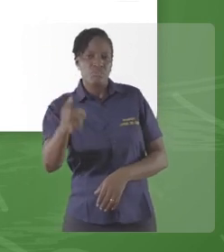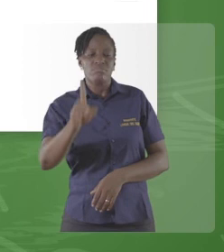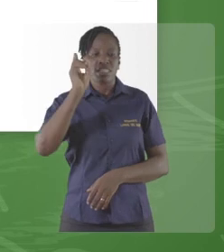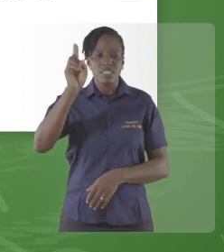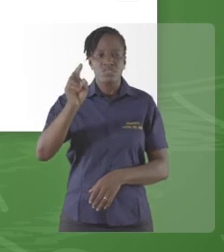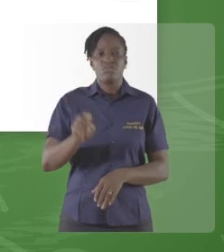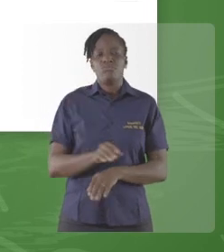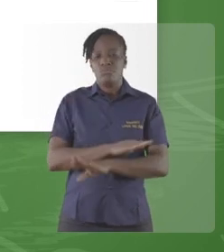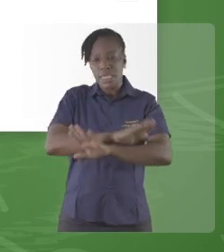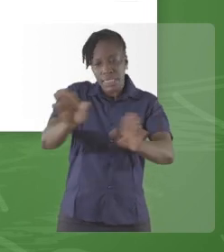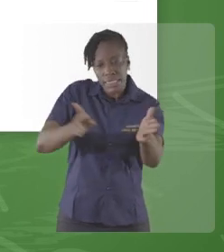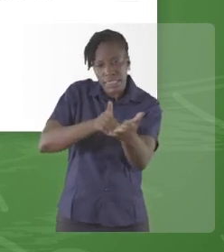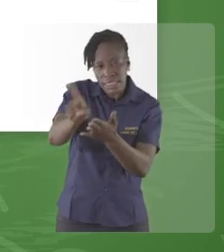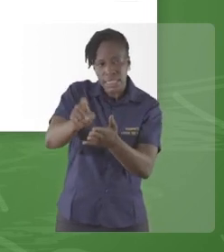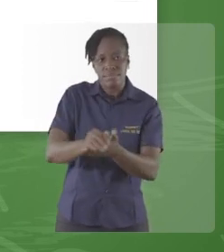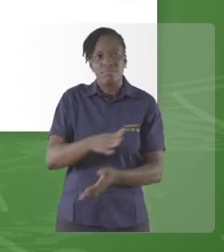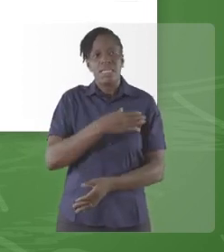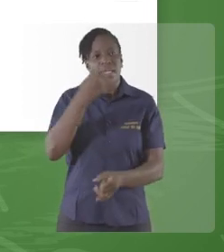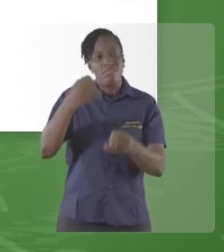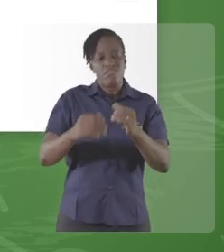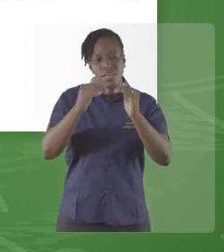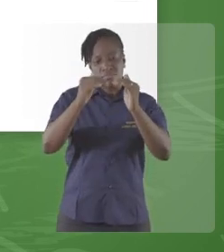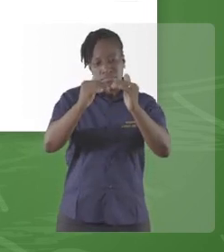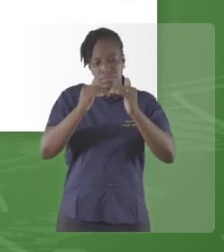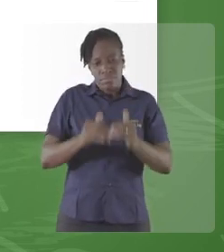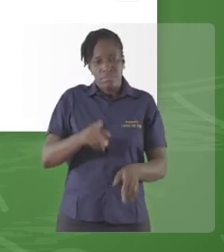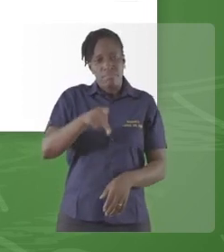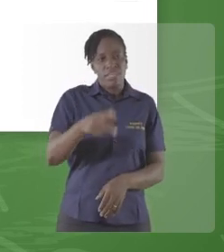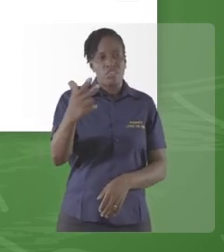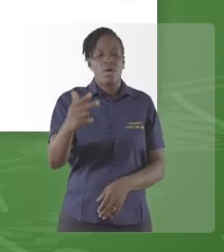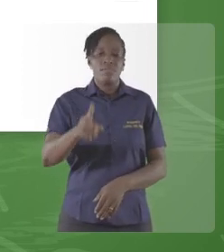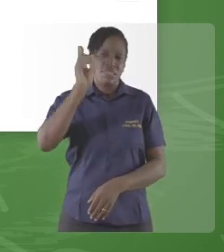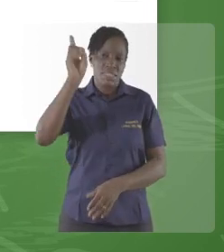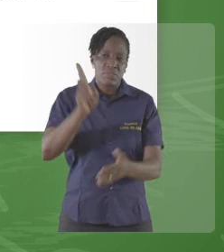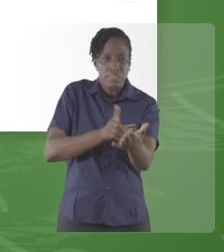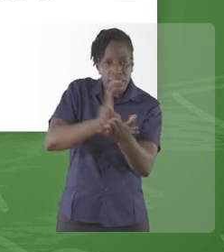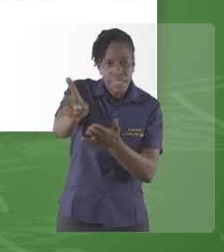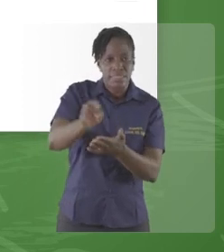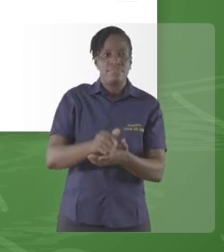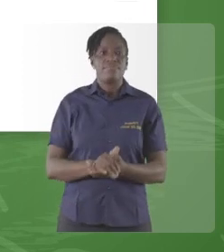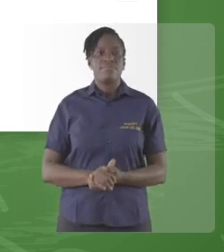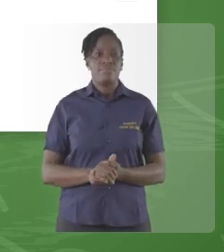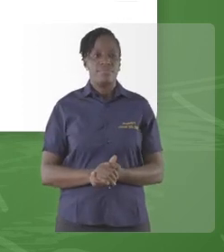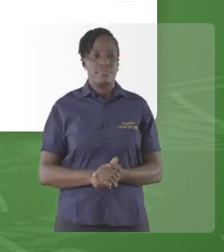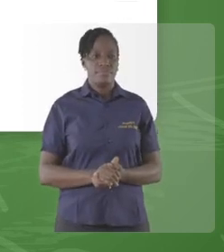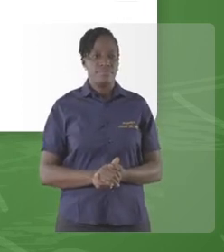au discours indirect et P3 au discours direct.